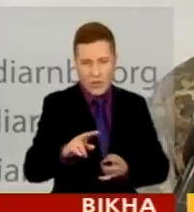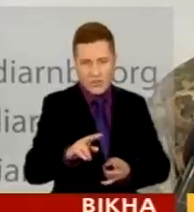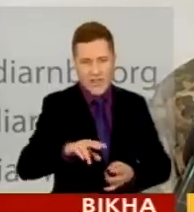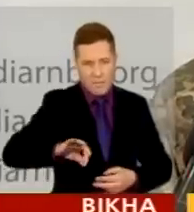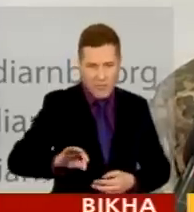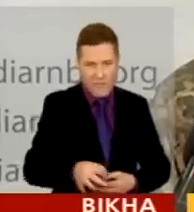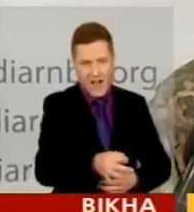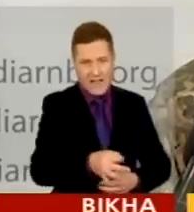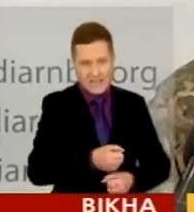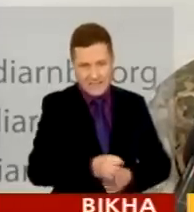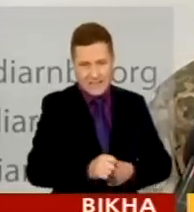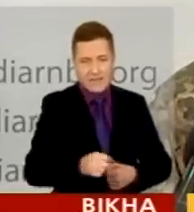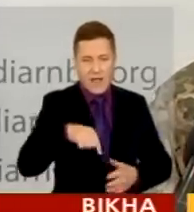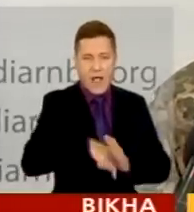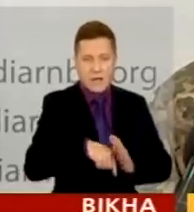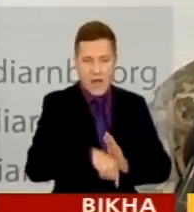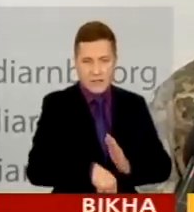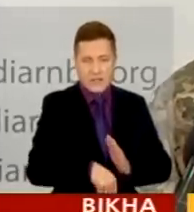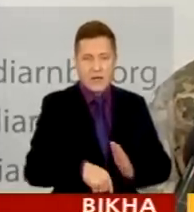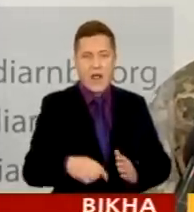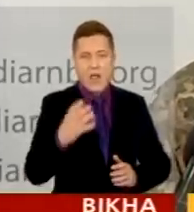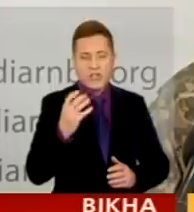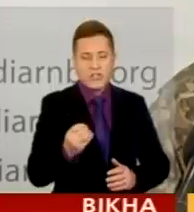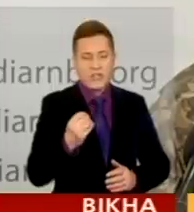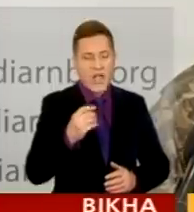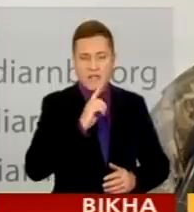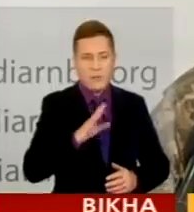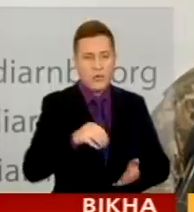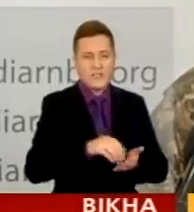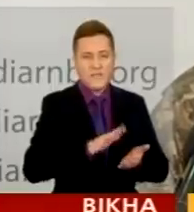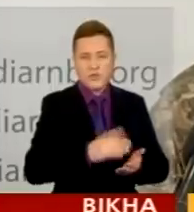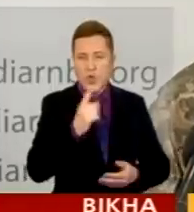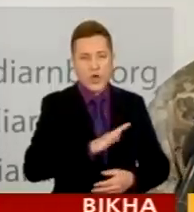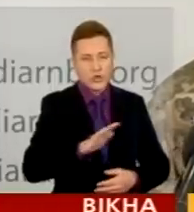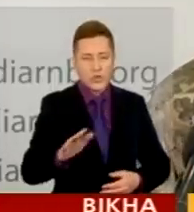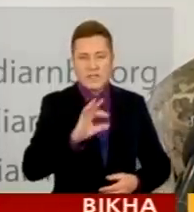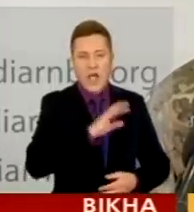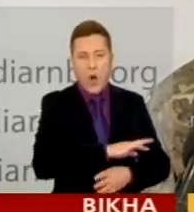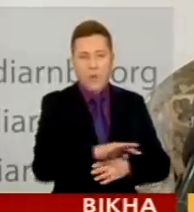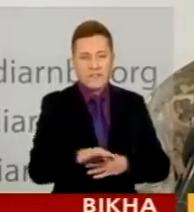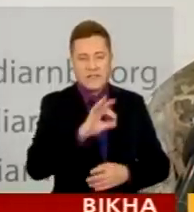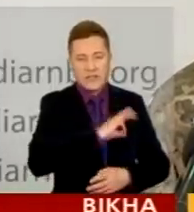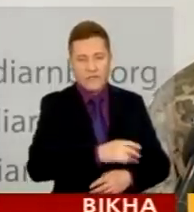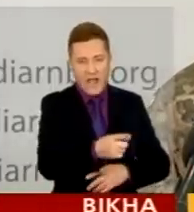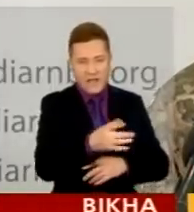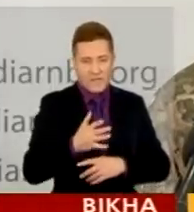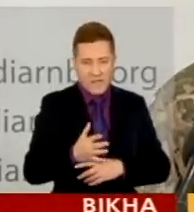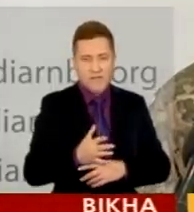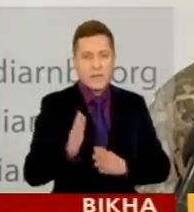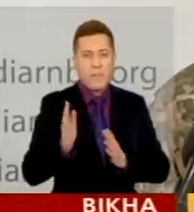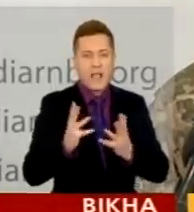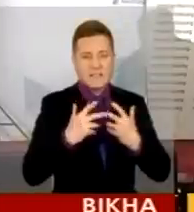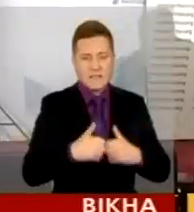характер. Ще одне, не було зафіксованого жодного обстрілу із застосуванням реактивної системи залпового